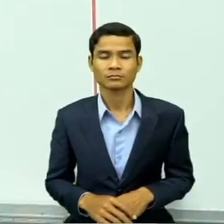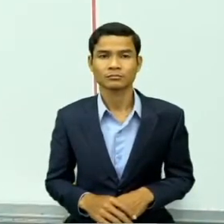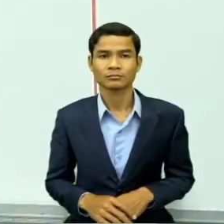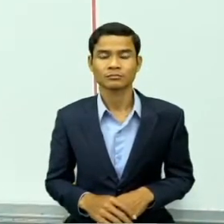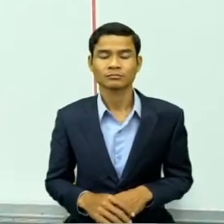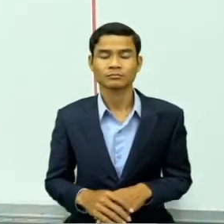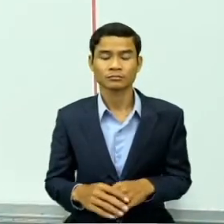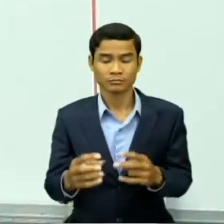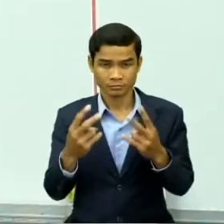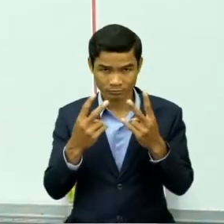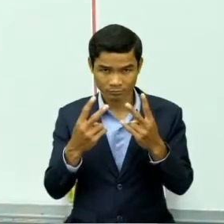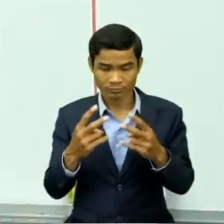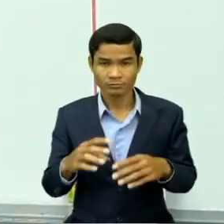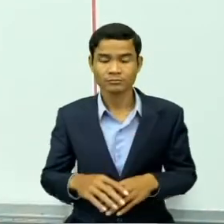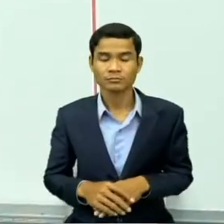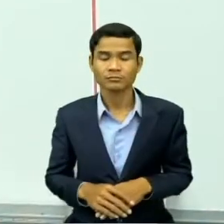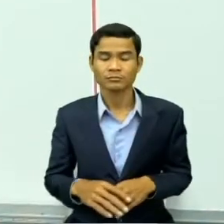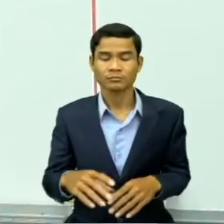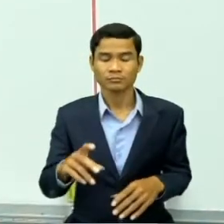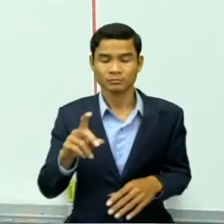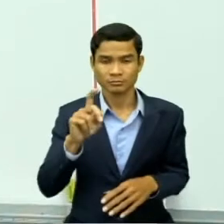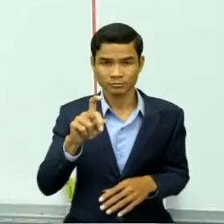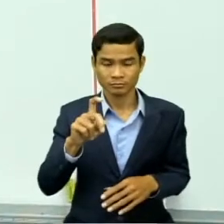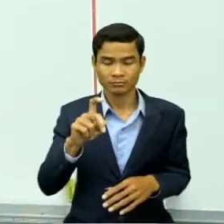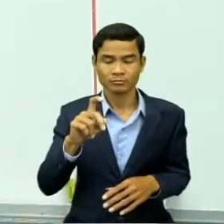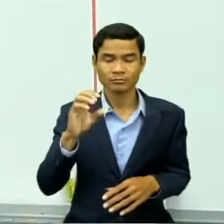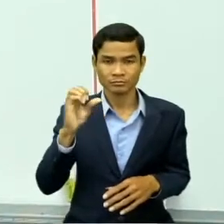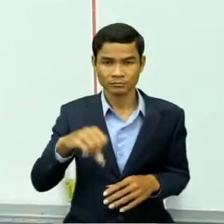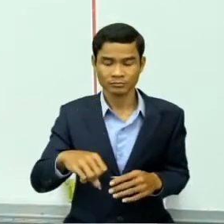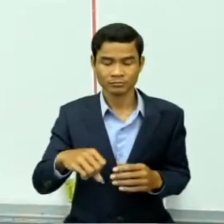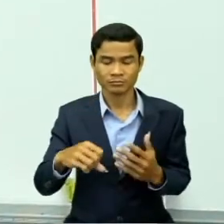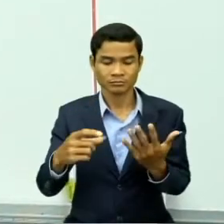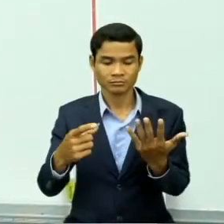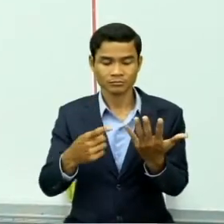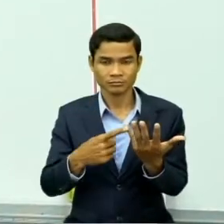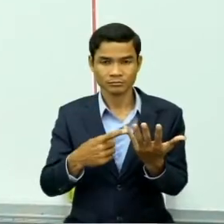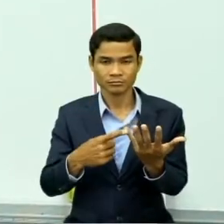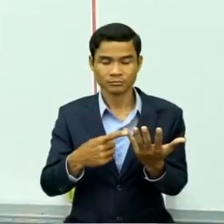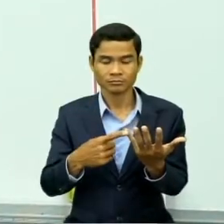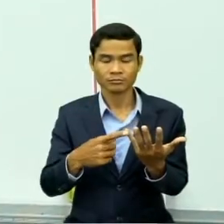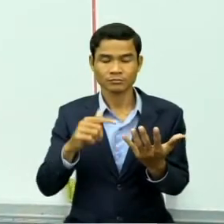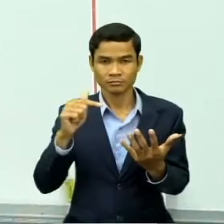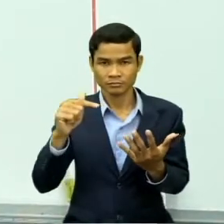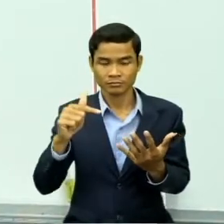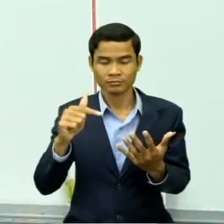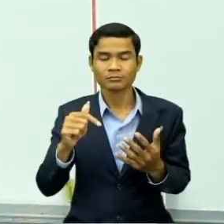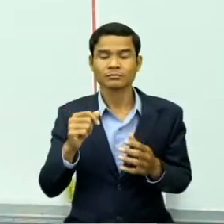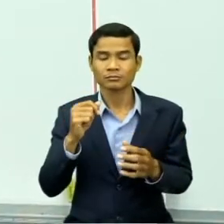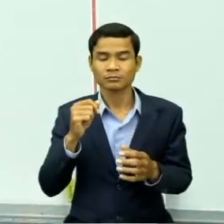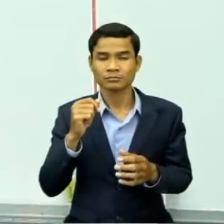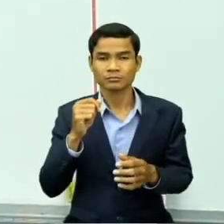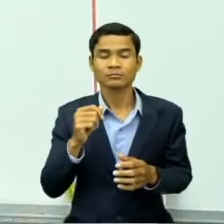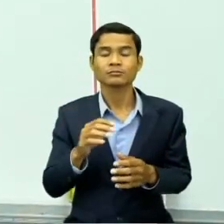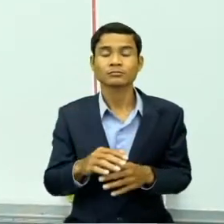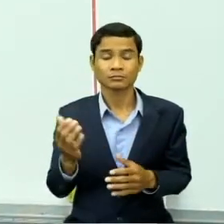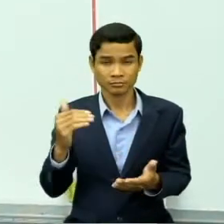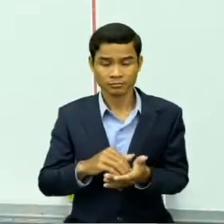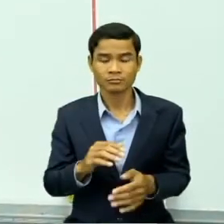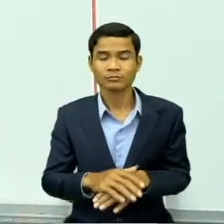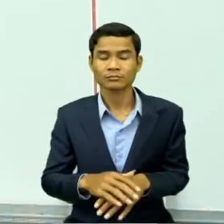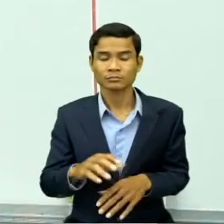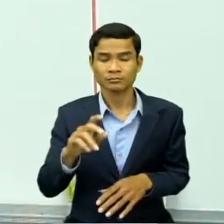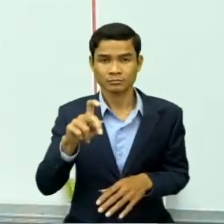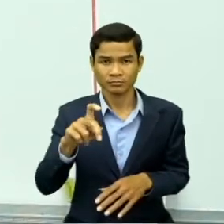chà tiếng toán play play play là ngỡ play chà một đồng